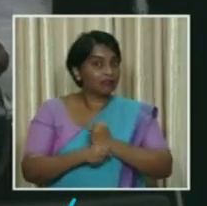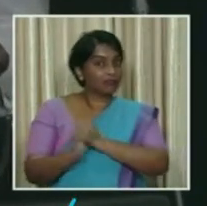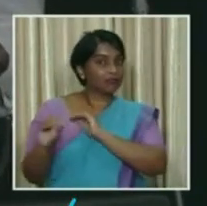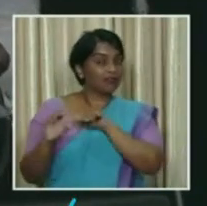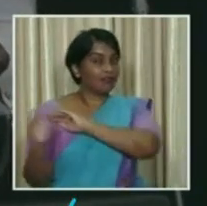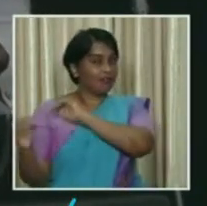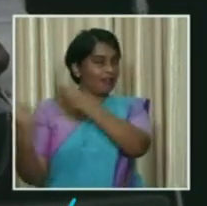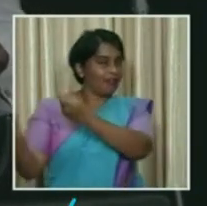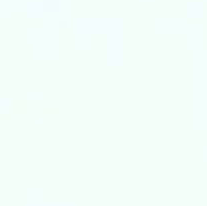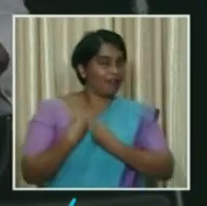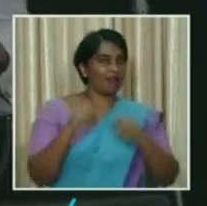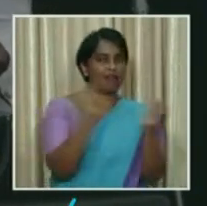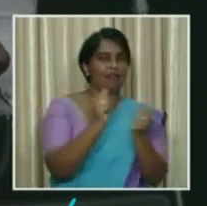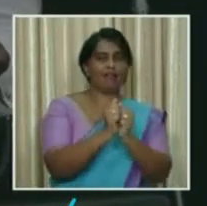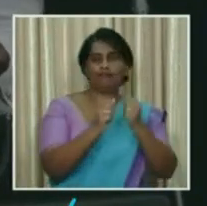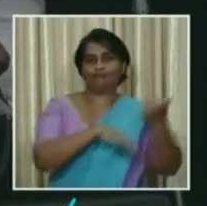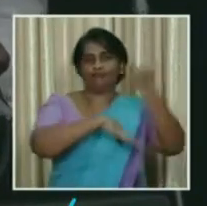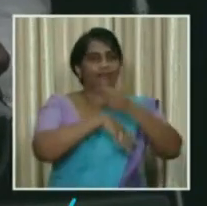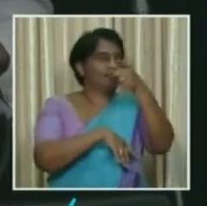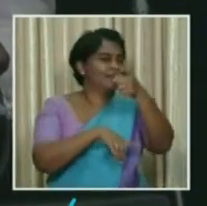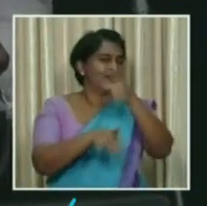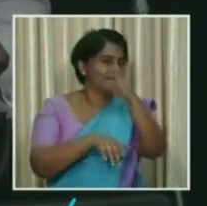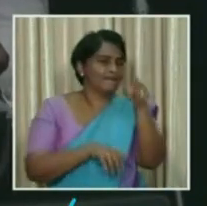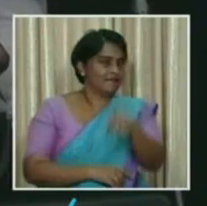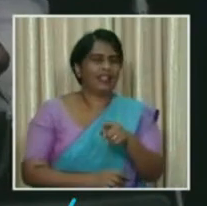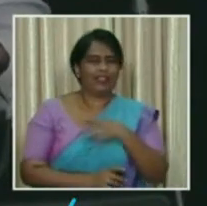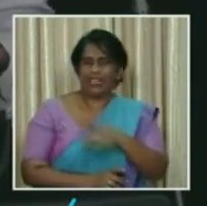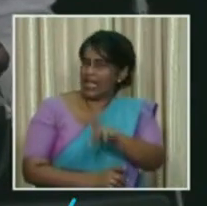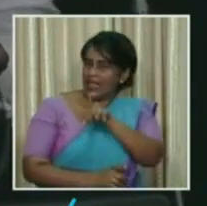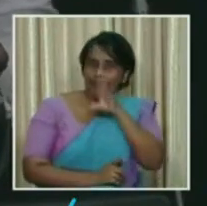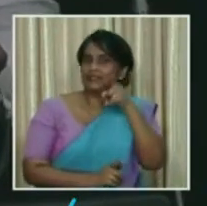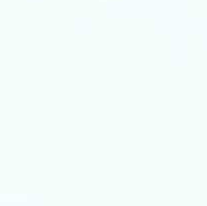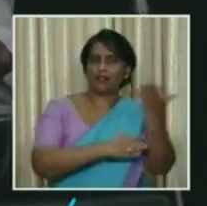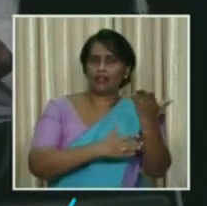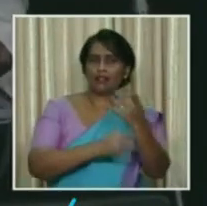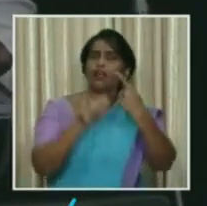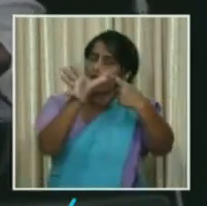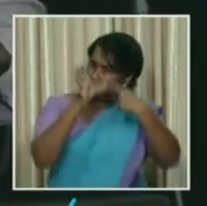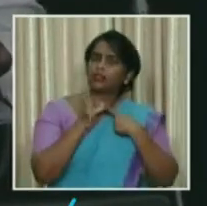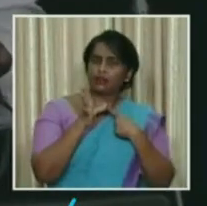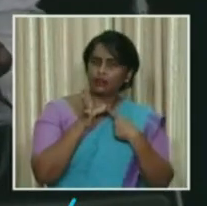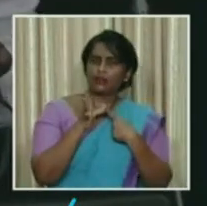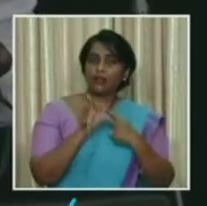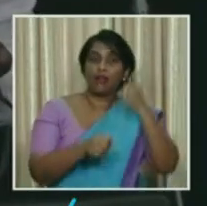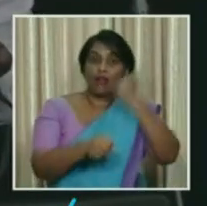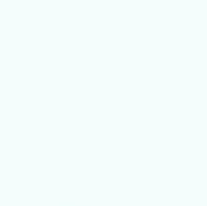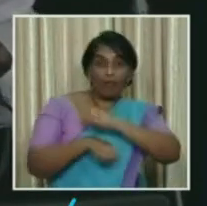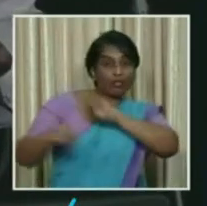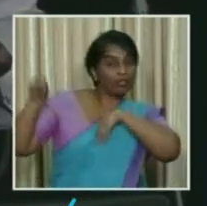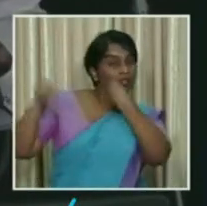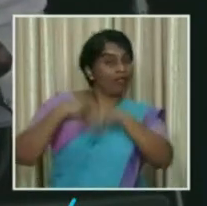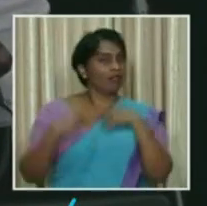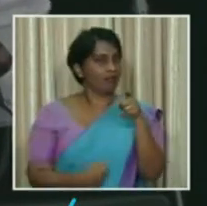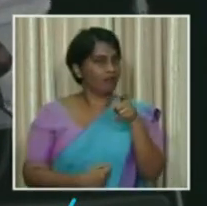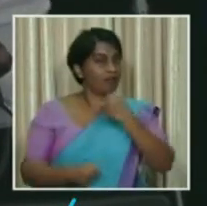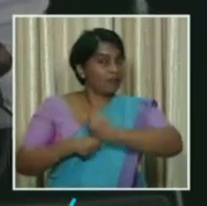මුලසනේ ඉඳලා කරන අනේකයි වැරද්ද. ඔබතුමා ඒ කිරීම තමයි ඉතා හිරිකිත සහගතව එළිය අපි දකින්නේ. ඔබතුමා ආණ්ඩුවේ වරප්‍රසාද ලබනවා.